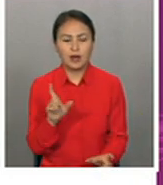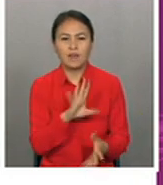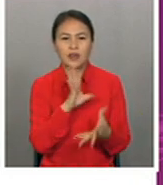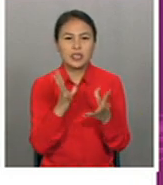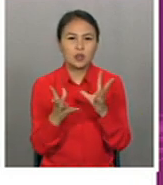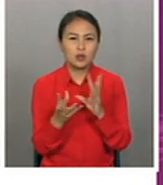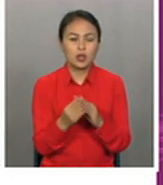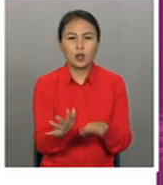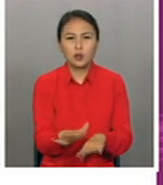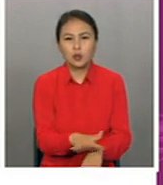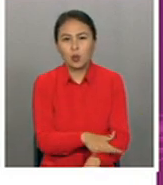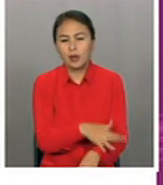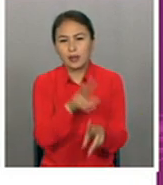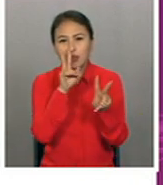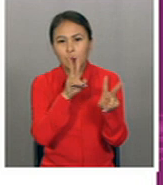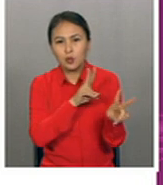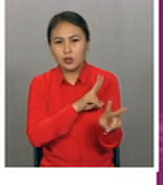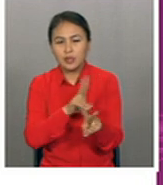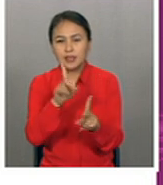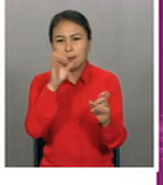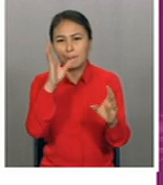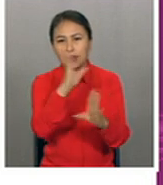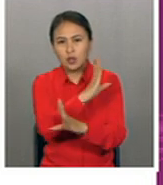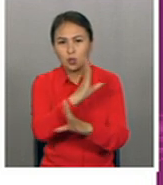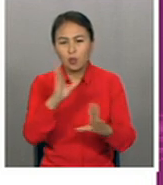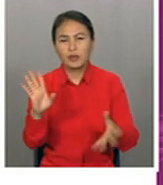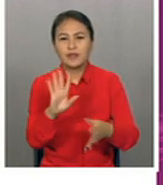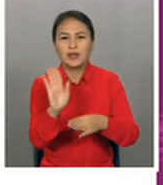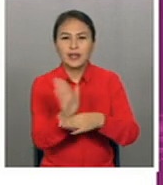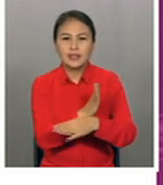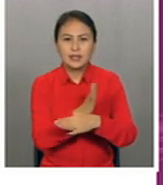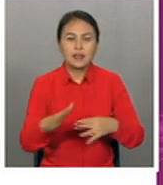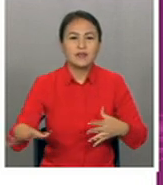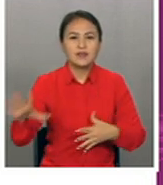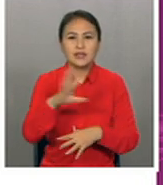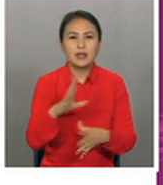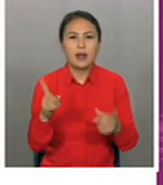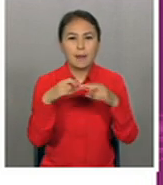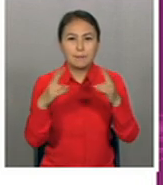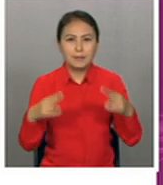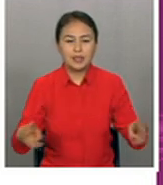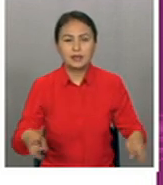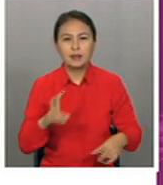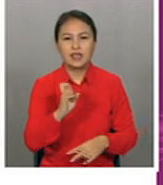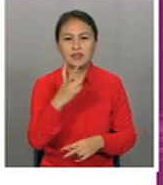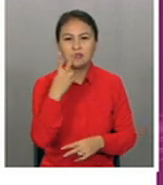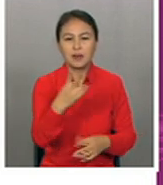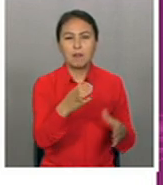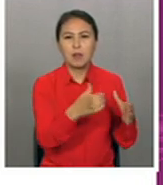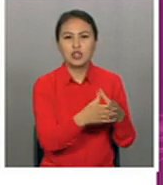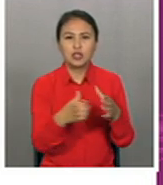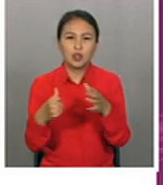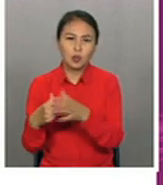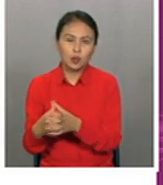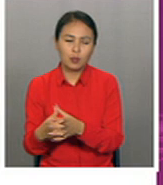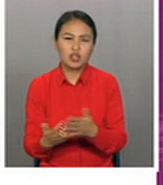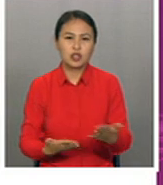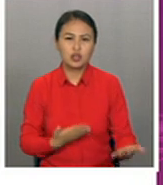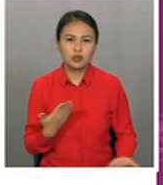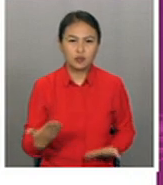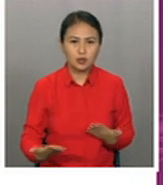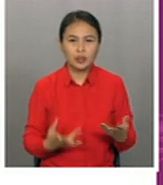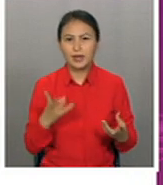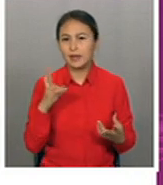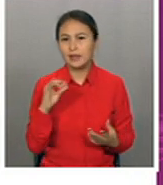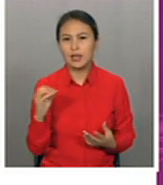долгих наблюдений за природой человек разделил все ее объекты на две большие группы – живую и